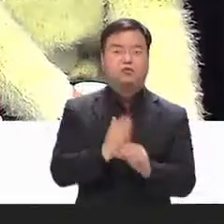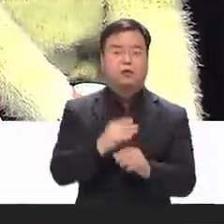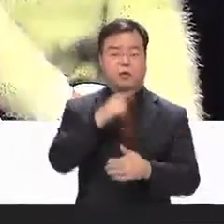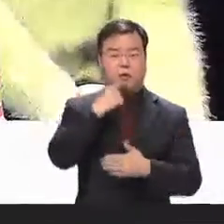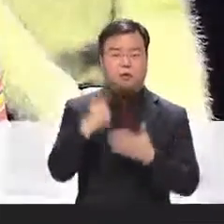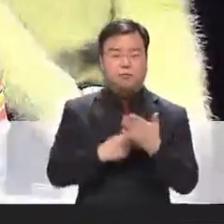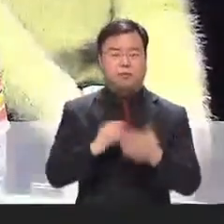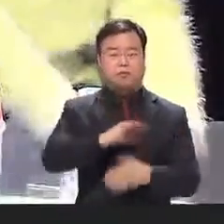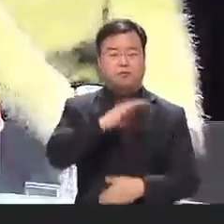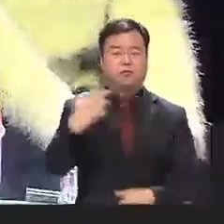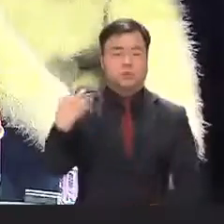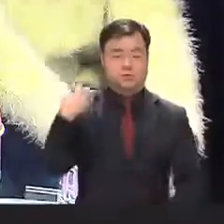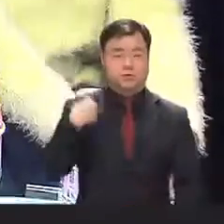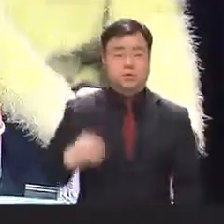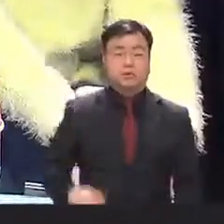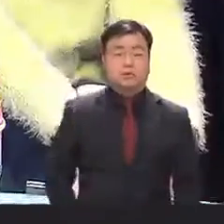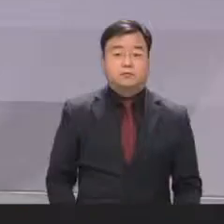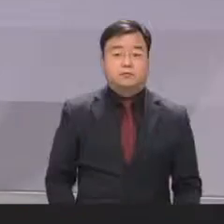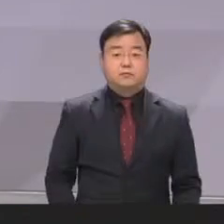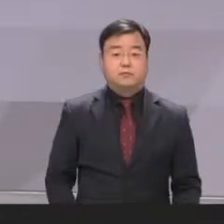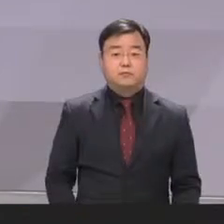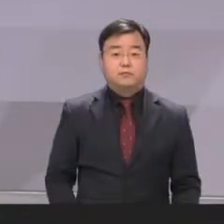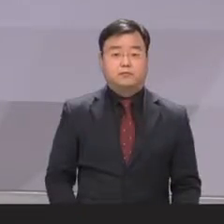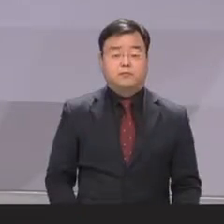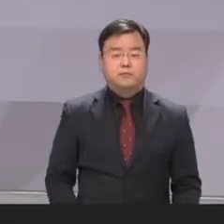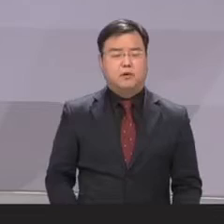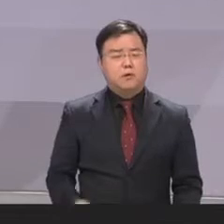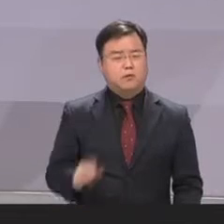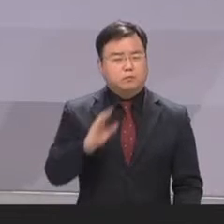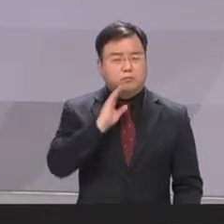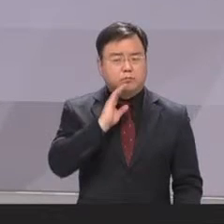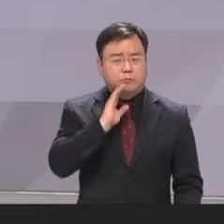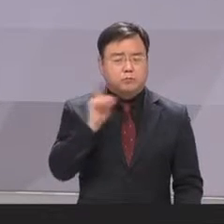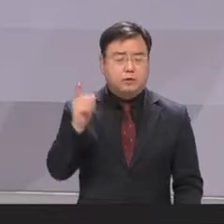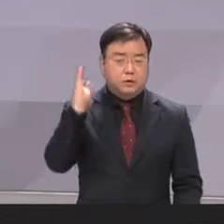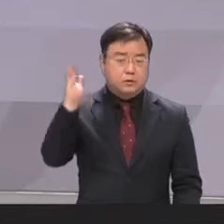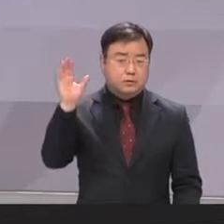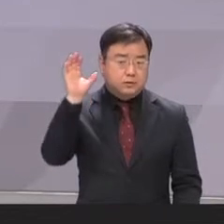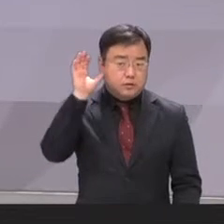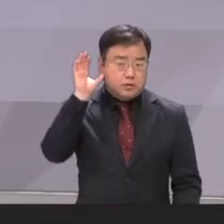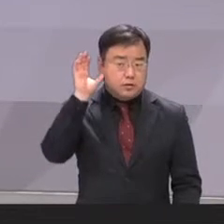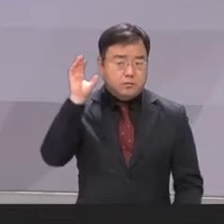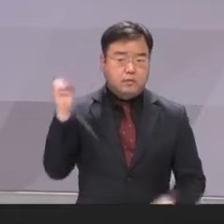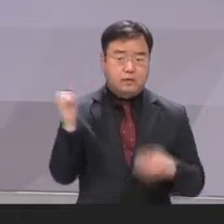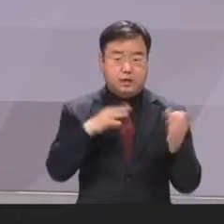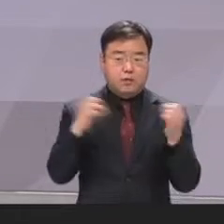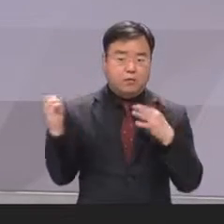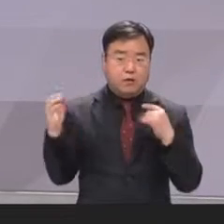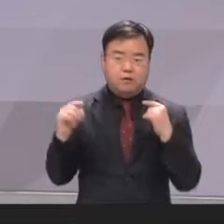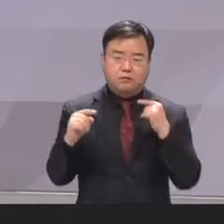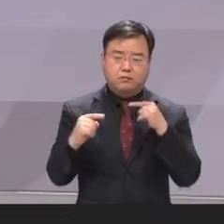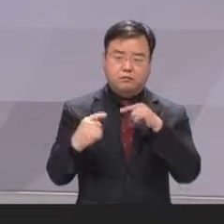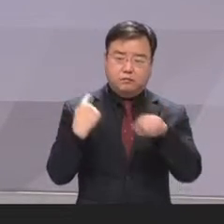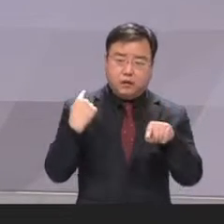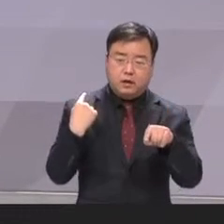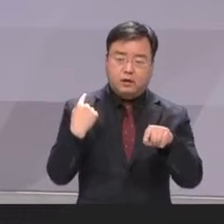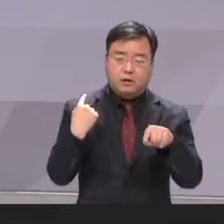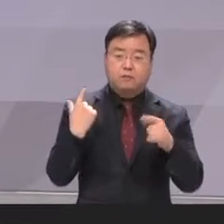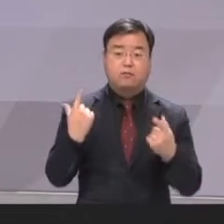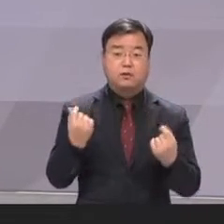저희 부대 되있습니다 예 지금 얘길 들어보면 전혀 대화가 되고 있지 않다 이런 생각이 좀 들